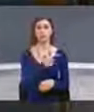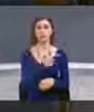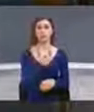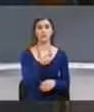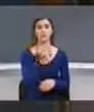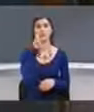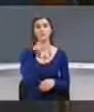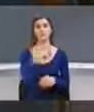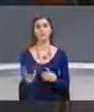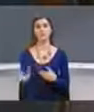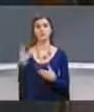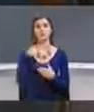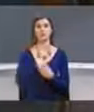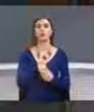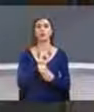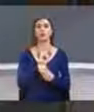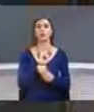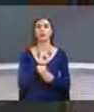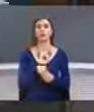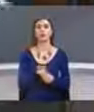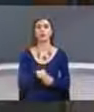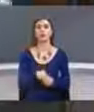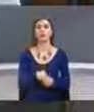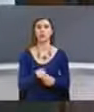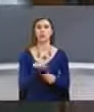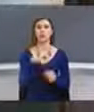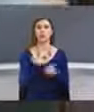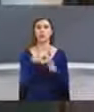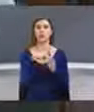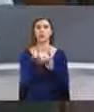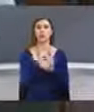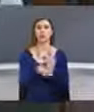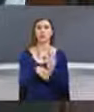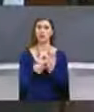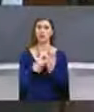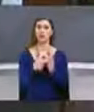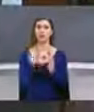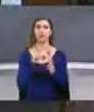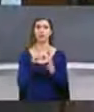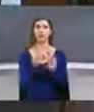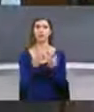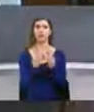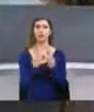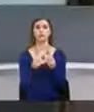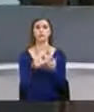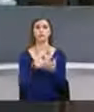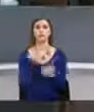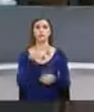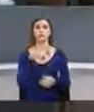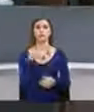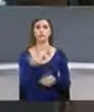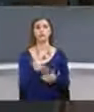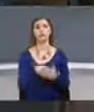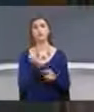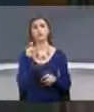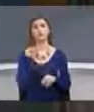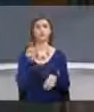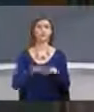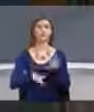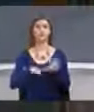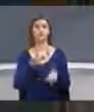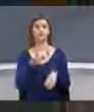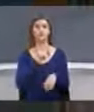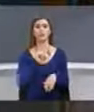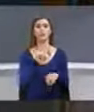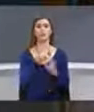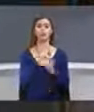të përfshi. Nuk flet ligji me kësi gjuhe, me mundësi. Ligji